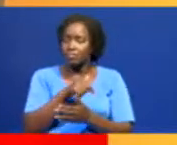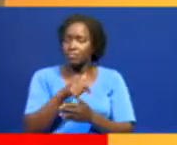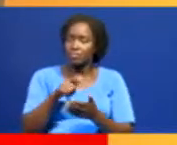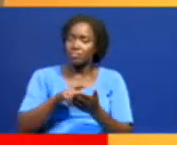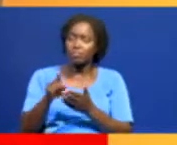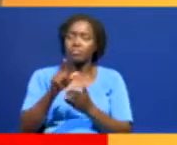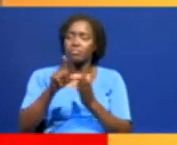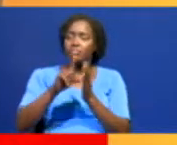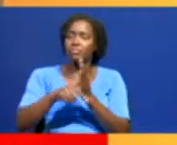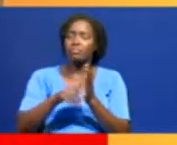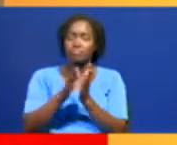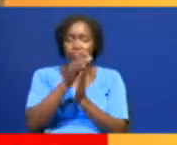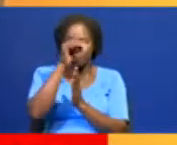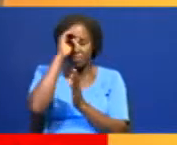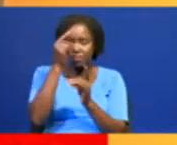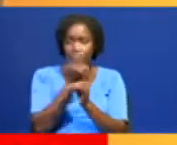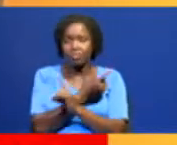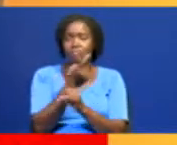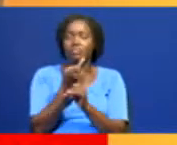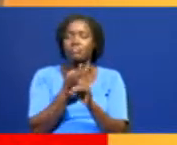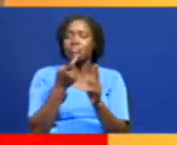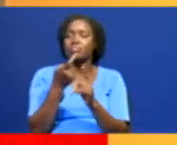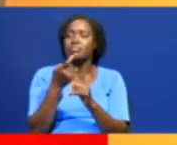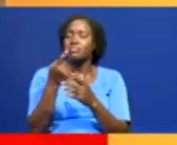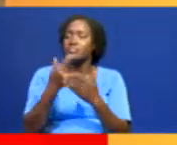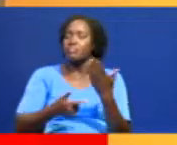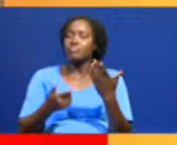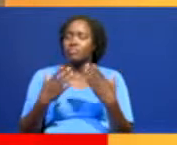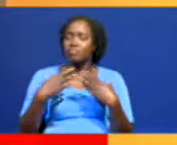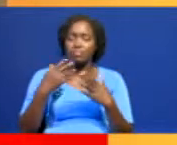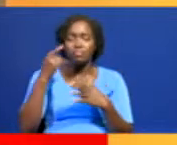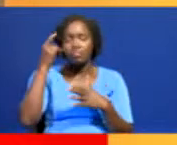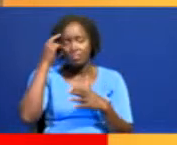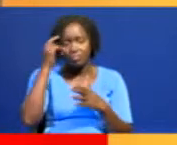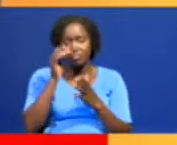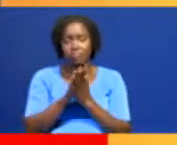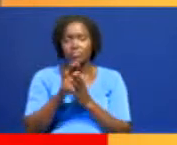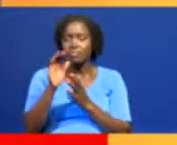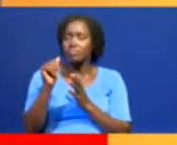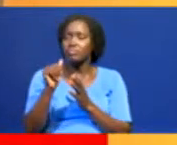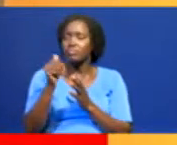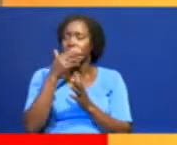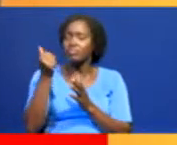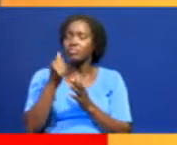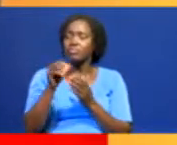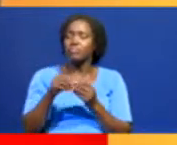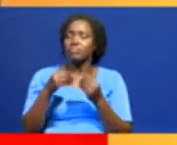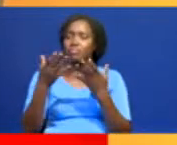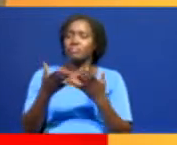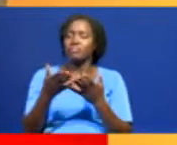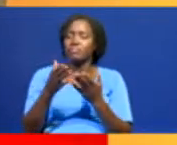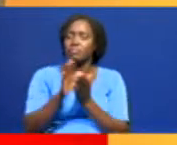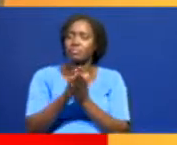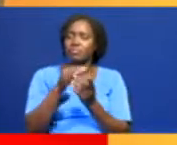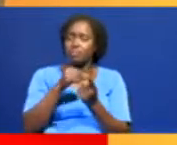na mawazo tofauti kulingana na vile watu walikuwa wanaangalia, kwamba afadhali tupeane mbolea iende kwa mashamba zetu ili watu